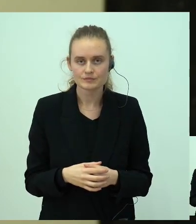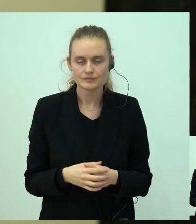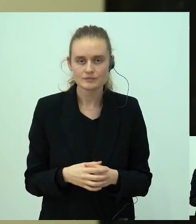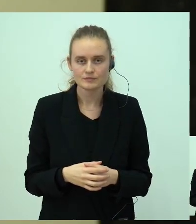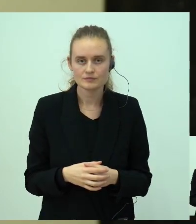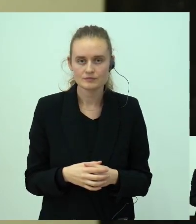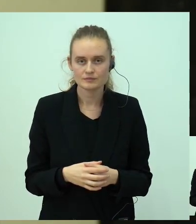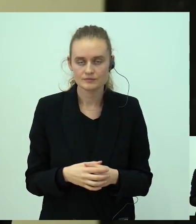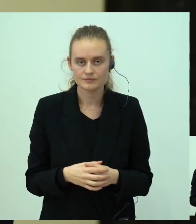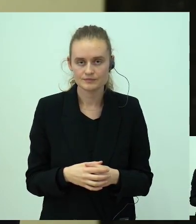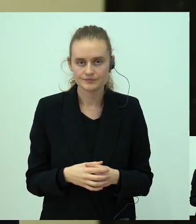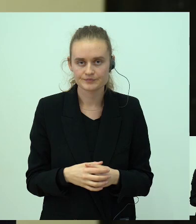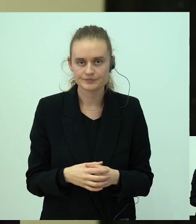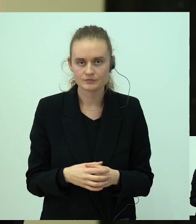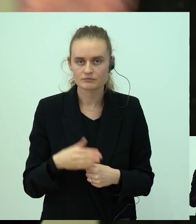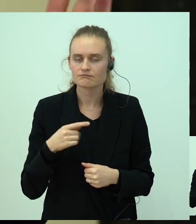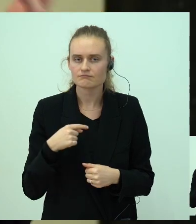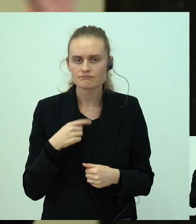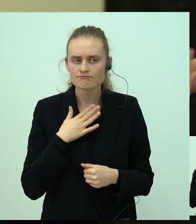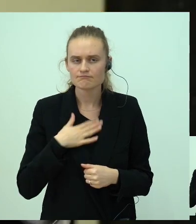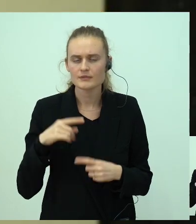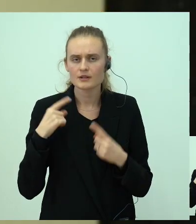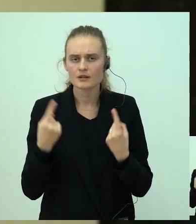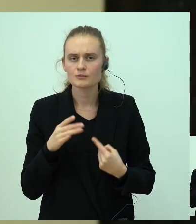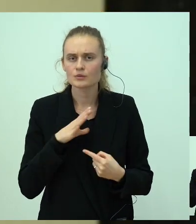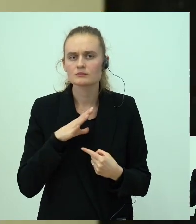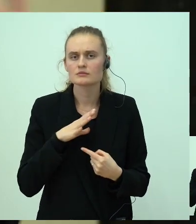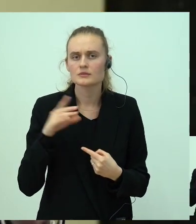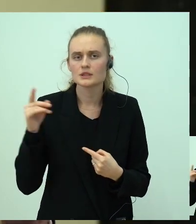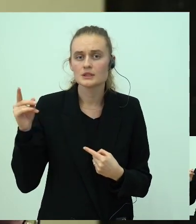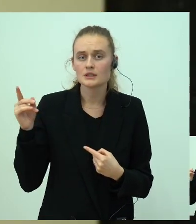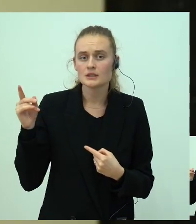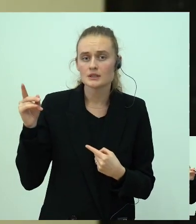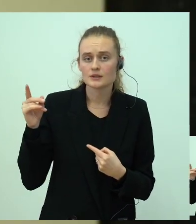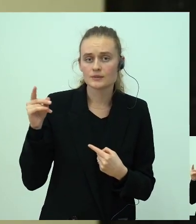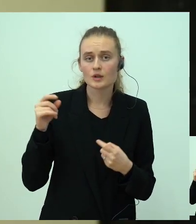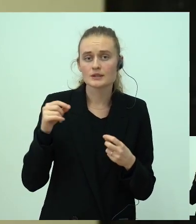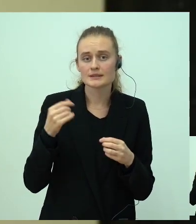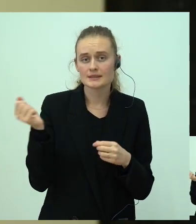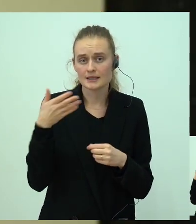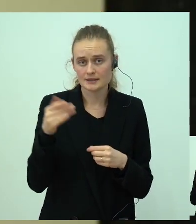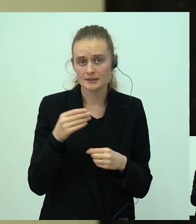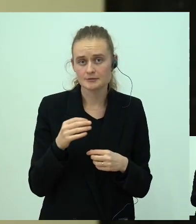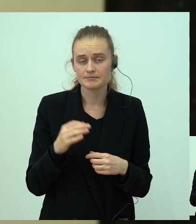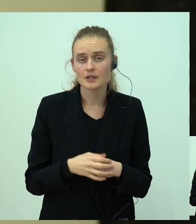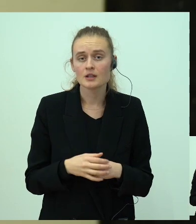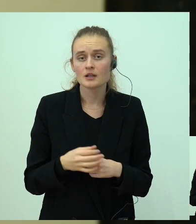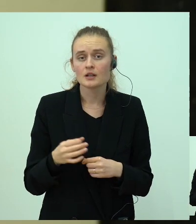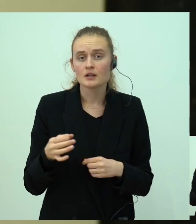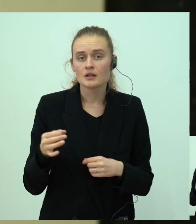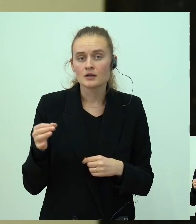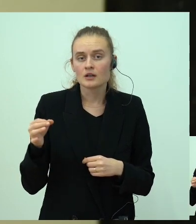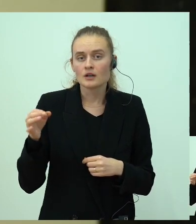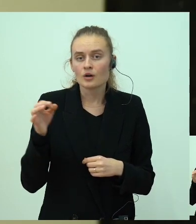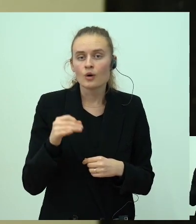politiką. Man labai patiko viena rabino parodyta skaidrė, kur kalbama apie islamo radikalizmą,